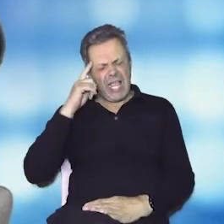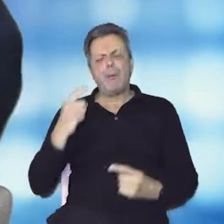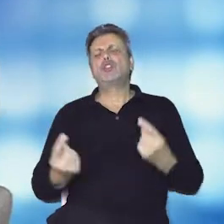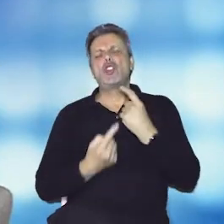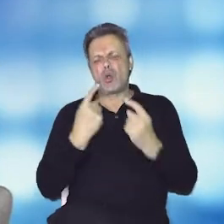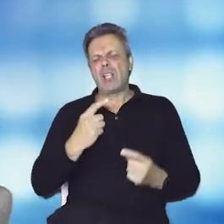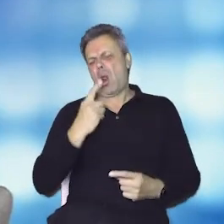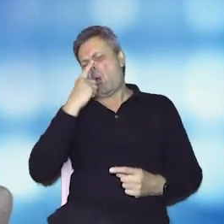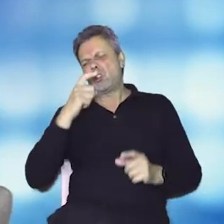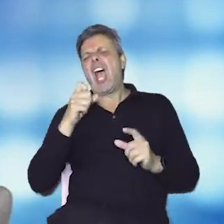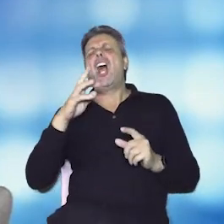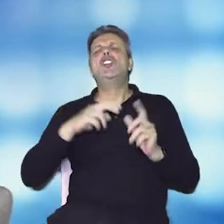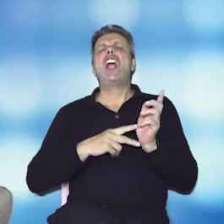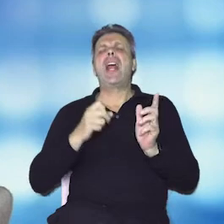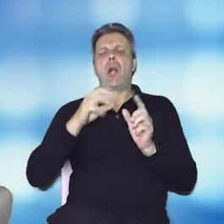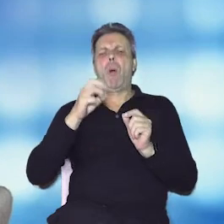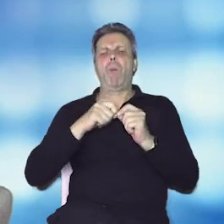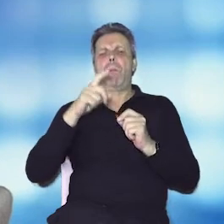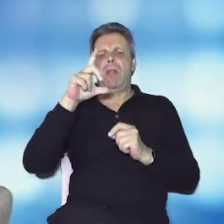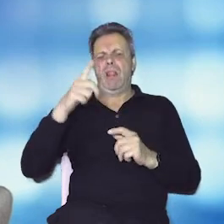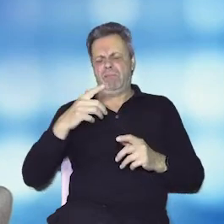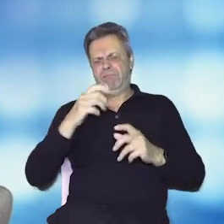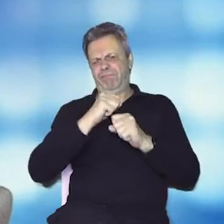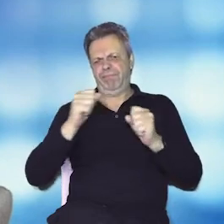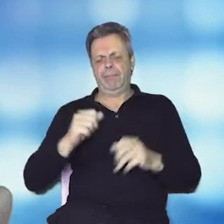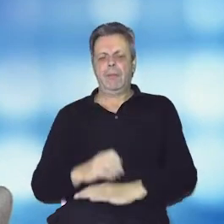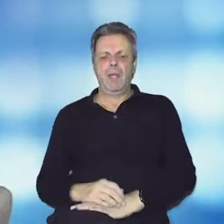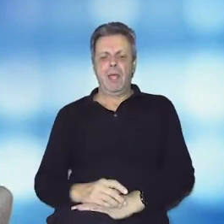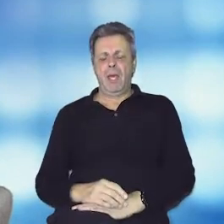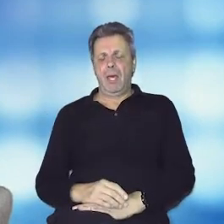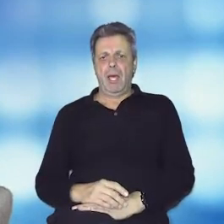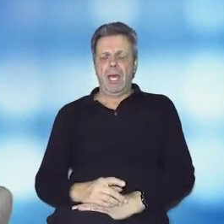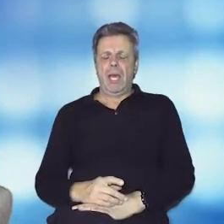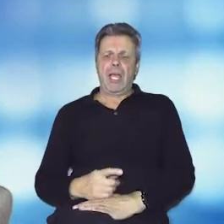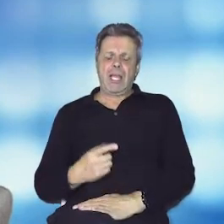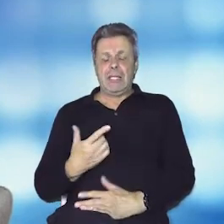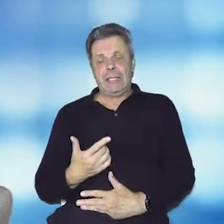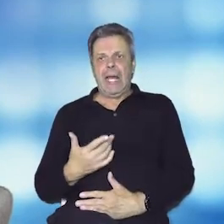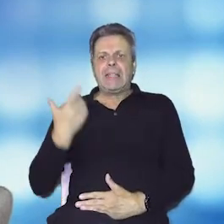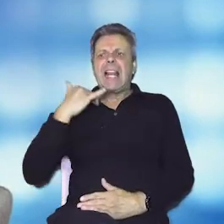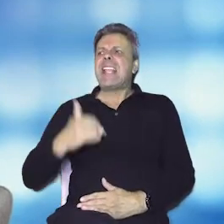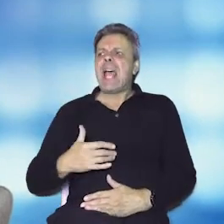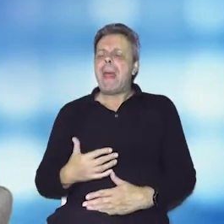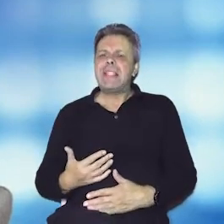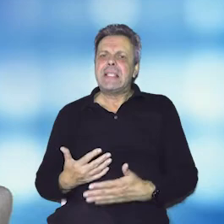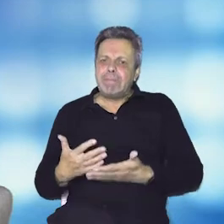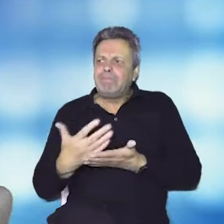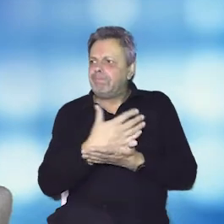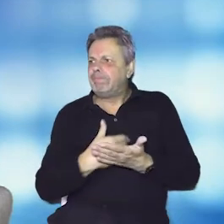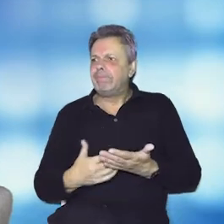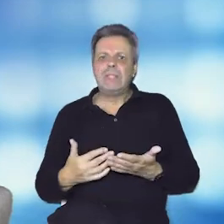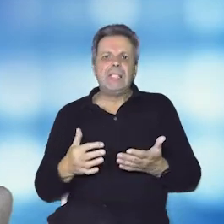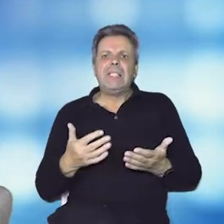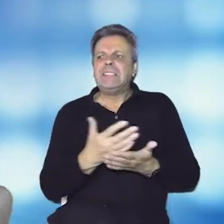neke situacije u svijetu, kada pogledamo, isplatili se u današnje vrijeme ulagati u nove